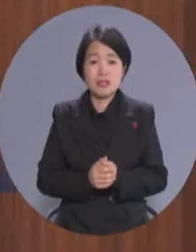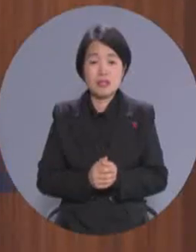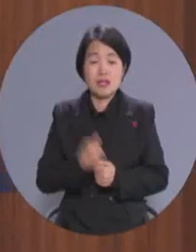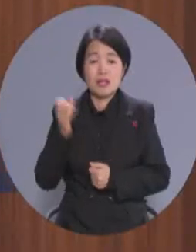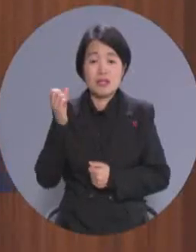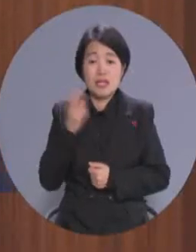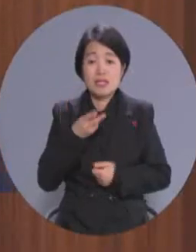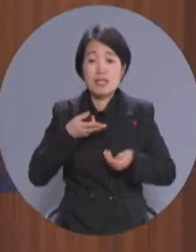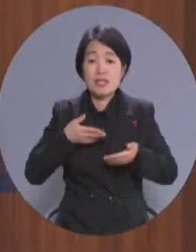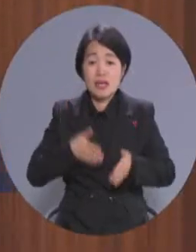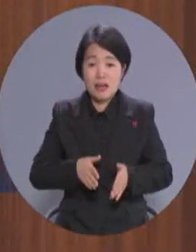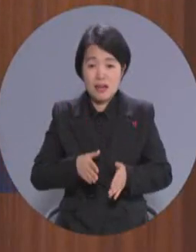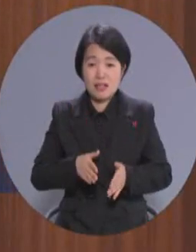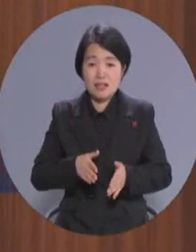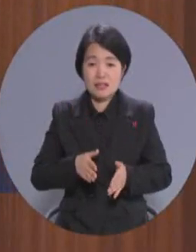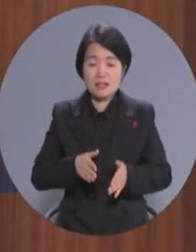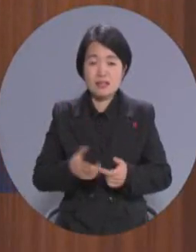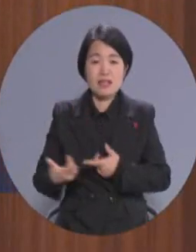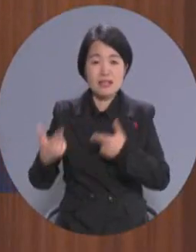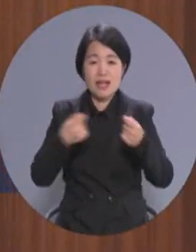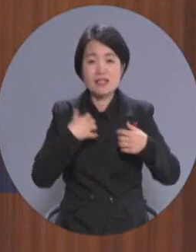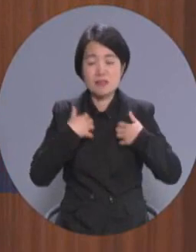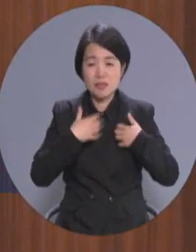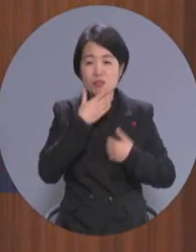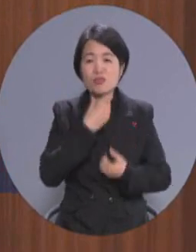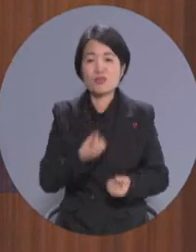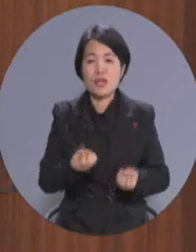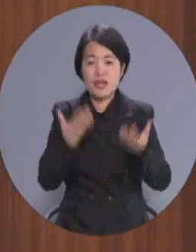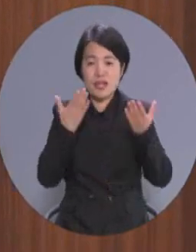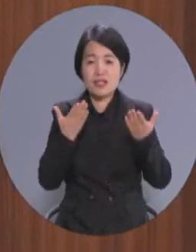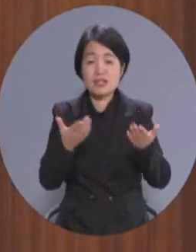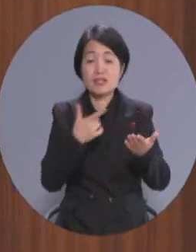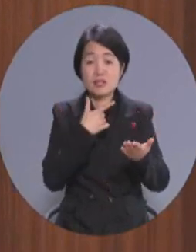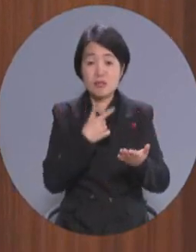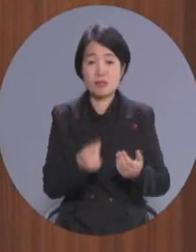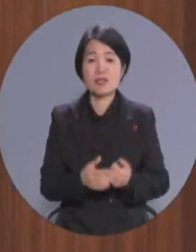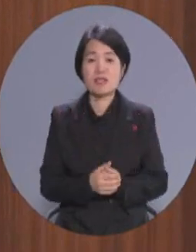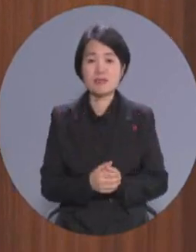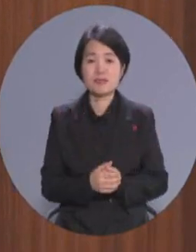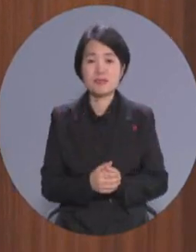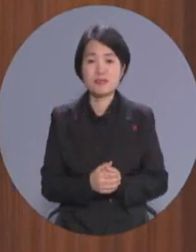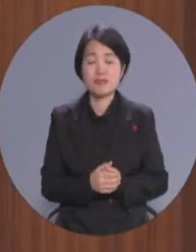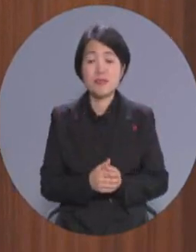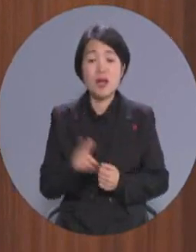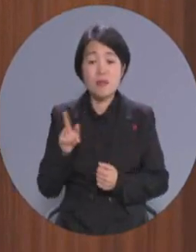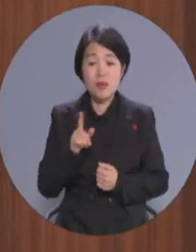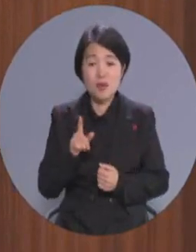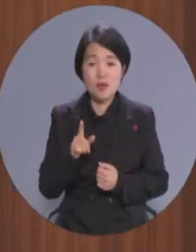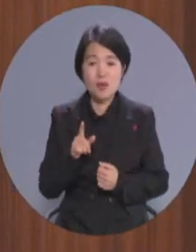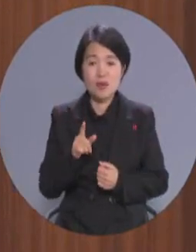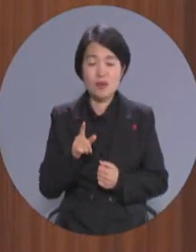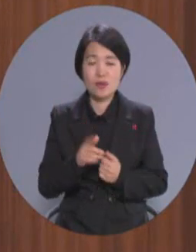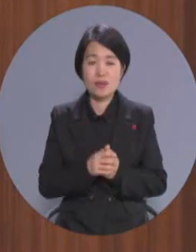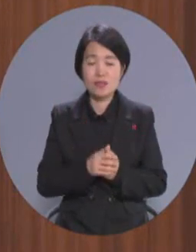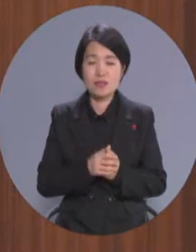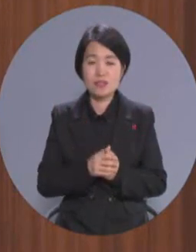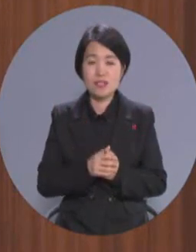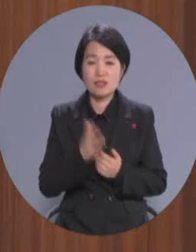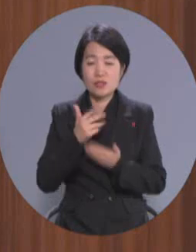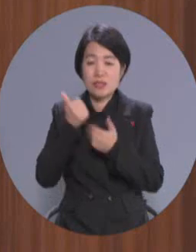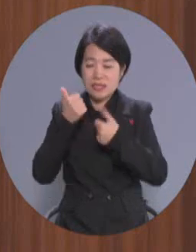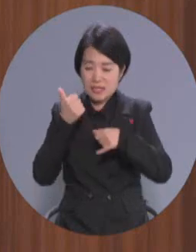태어남을 공동체가 함께 기뻐하고 또 축하를 하고자 합니다. 바로 주님의 자녀로